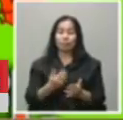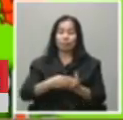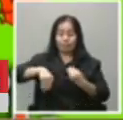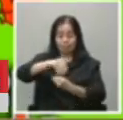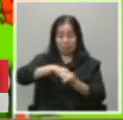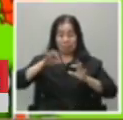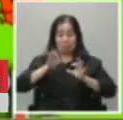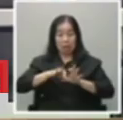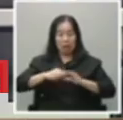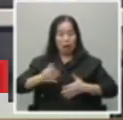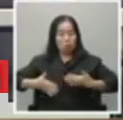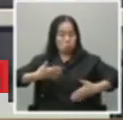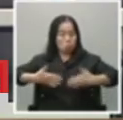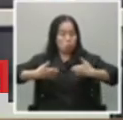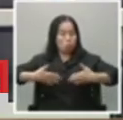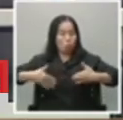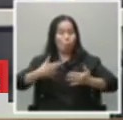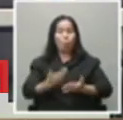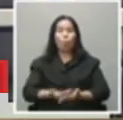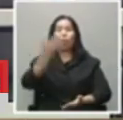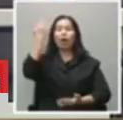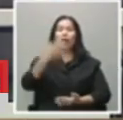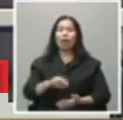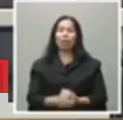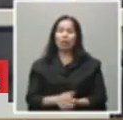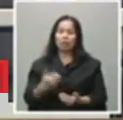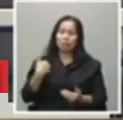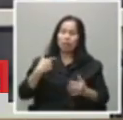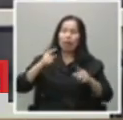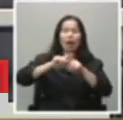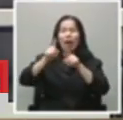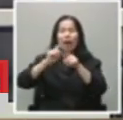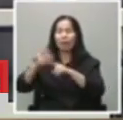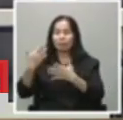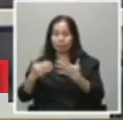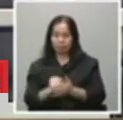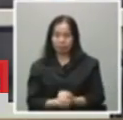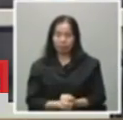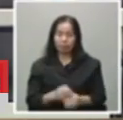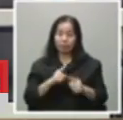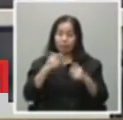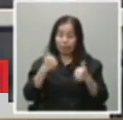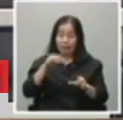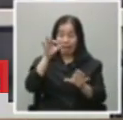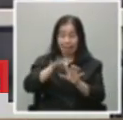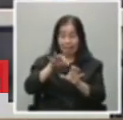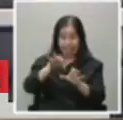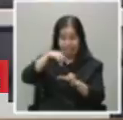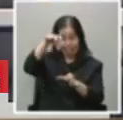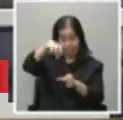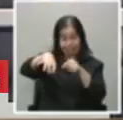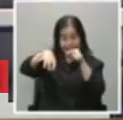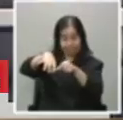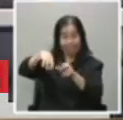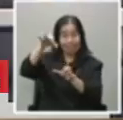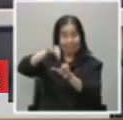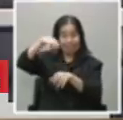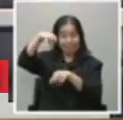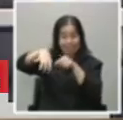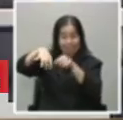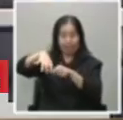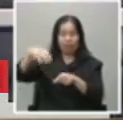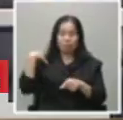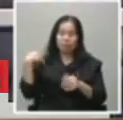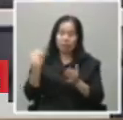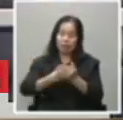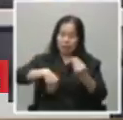วยเอามีกี่ประเภทครับเขาเล่าไปแล้วครับเจ้าสงเจ้าสัวแต่ท่านรู้ไหมครับธนาคารที่ผ่านมานั้นเนี่ยมีผลประกอบ